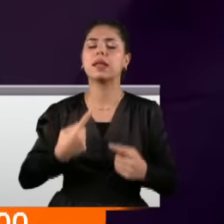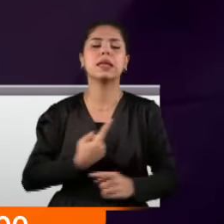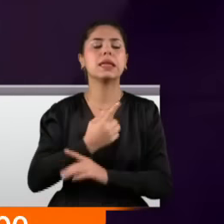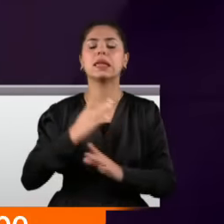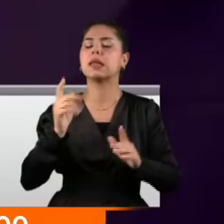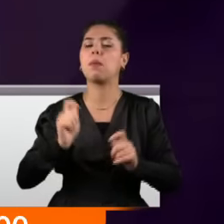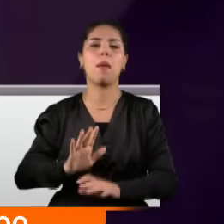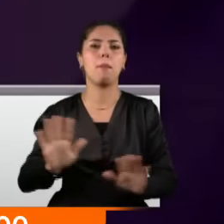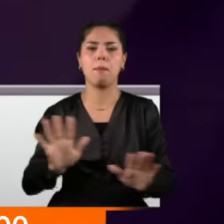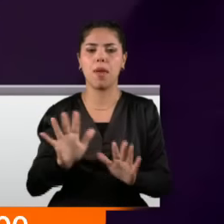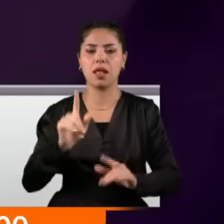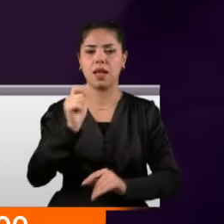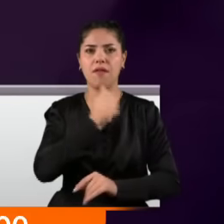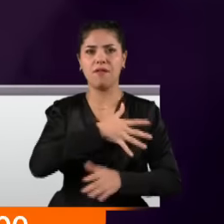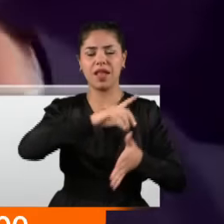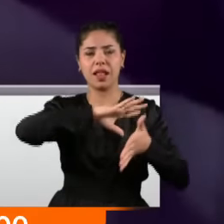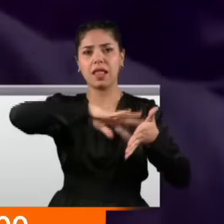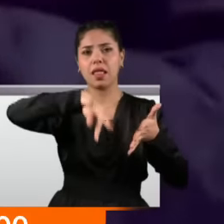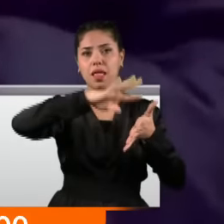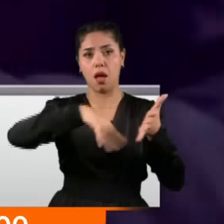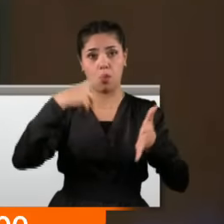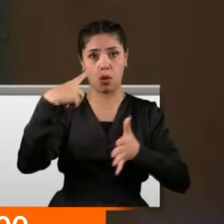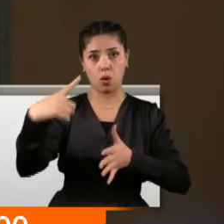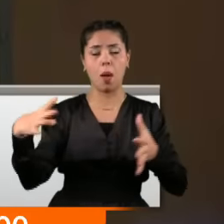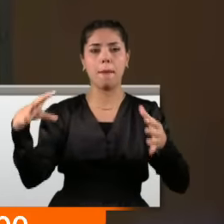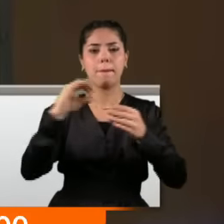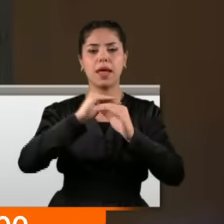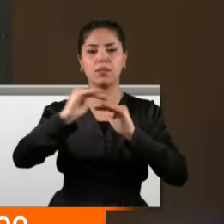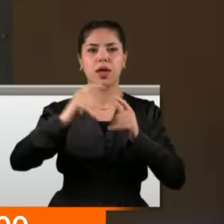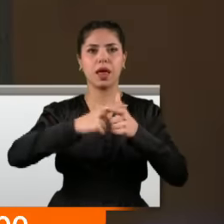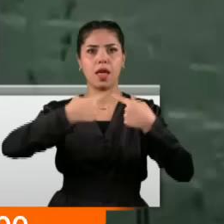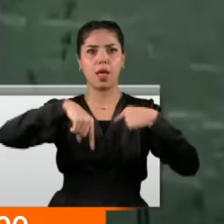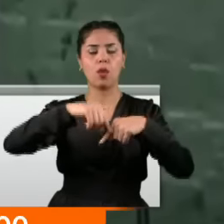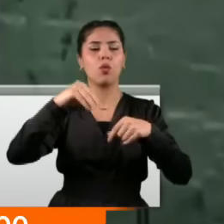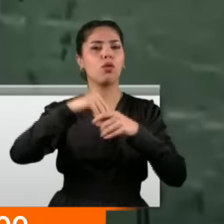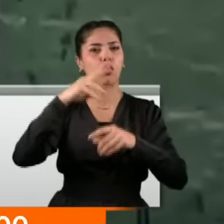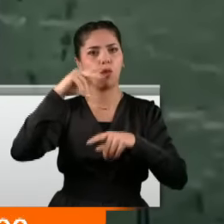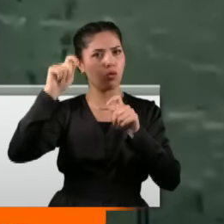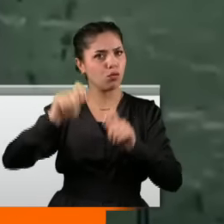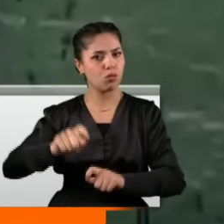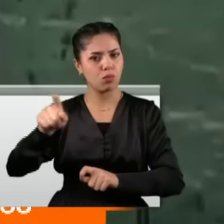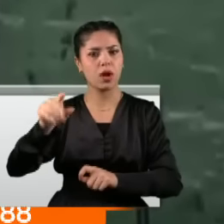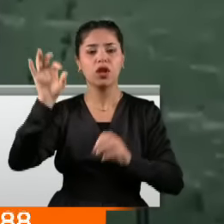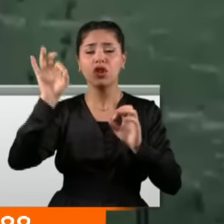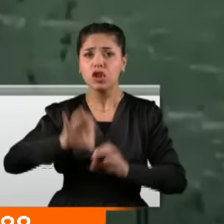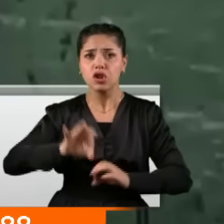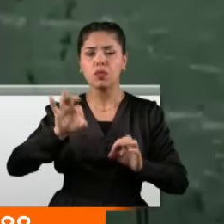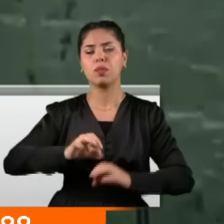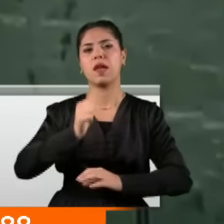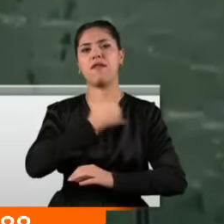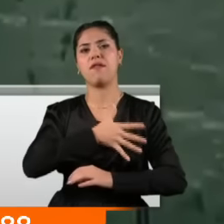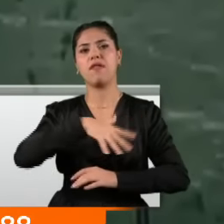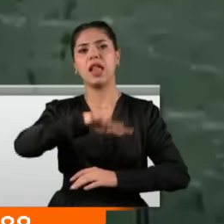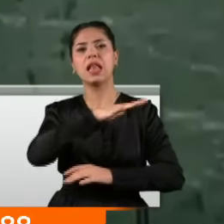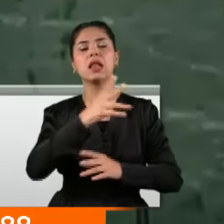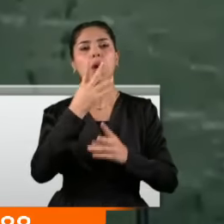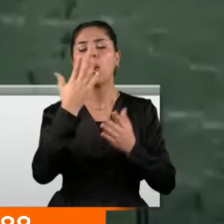zaman elindeki Filistin haritasıyla Birleşmiş Milletler Genel Kurulu'na seslendi. Artık adeta Filistin